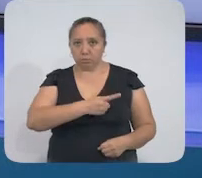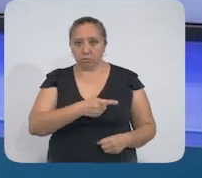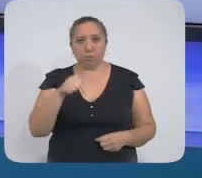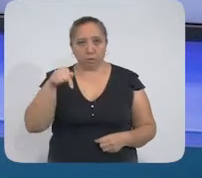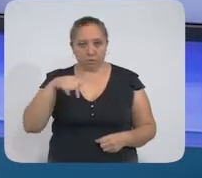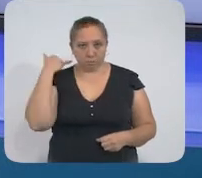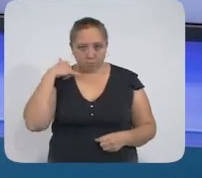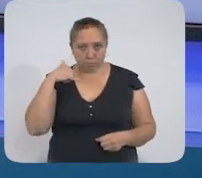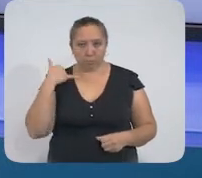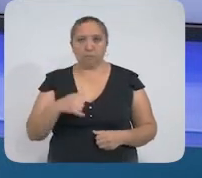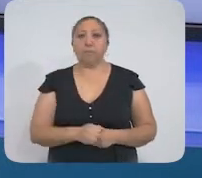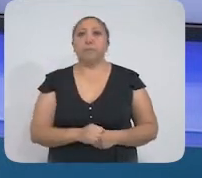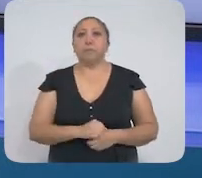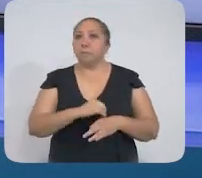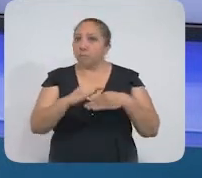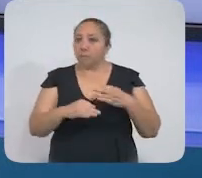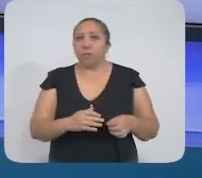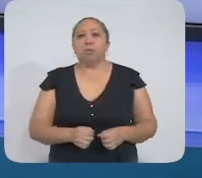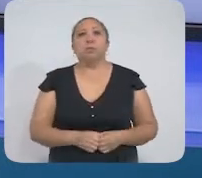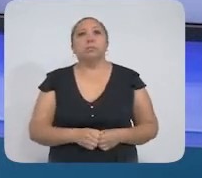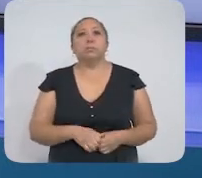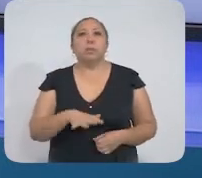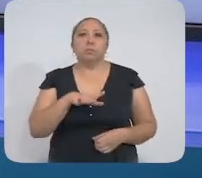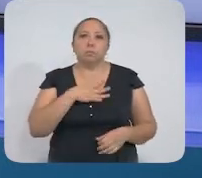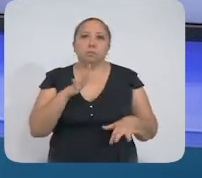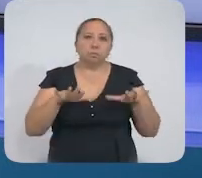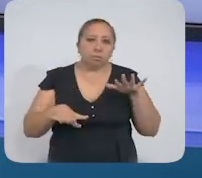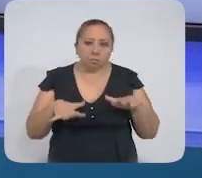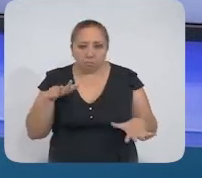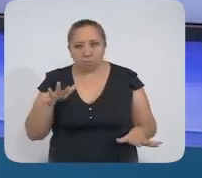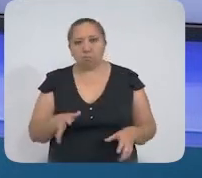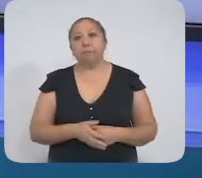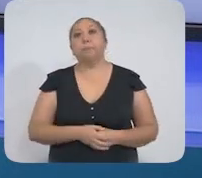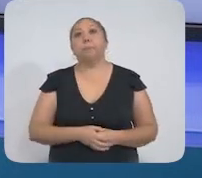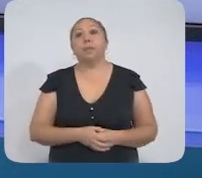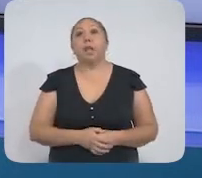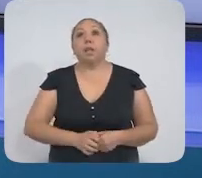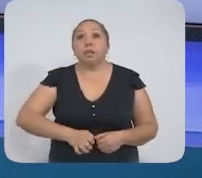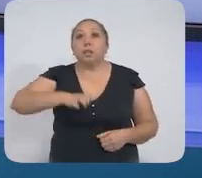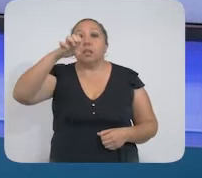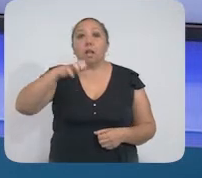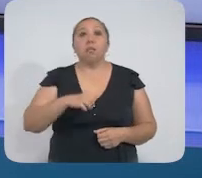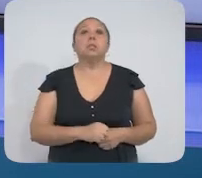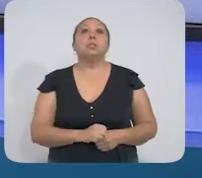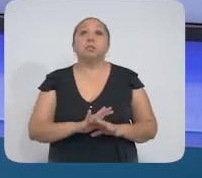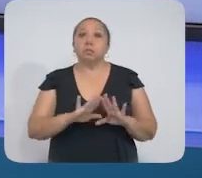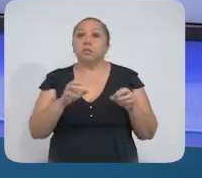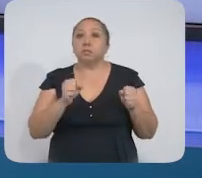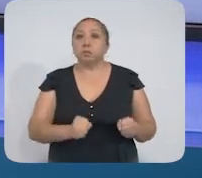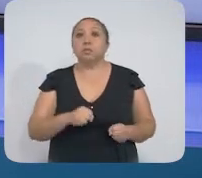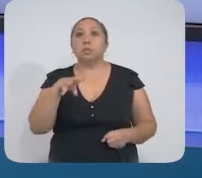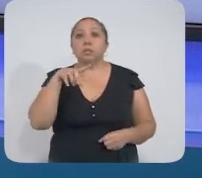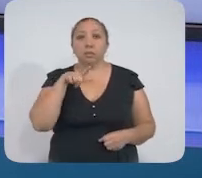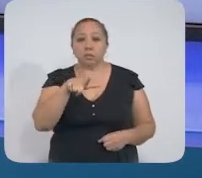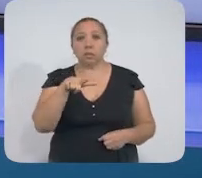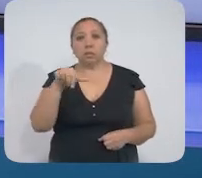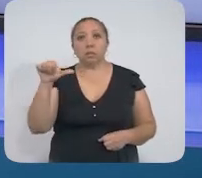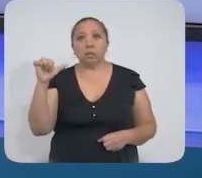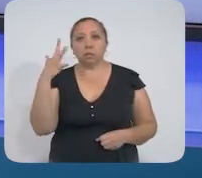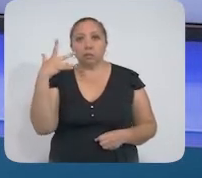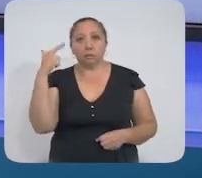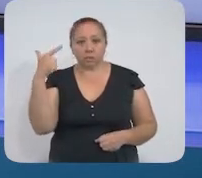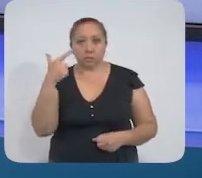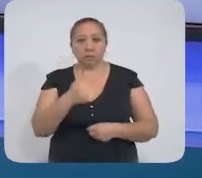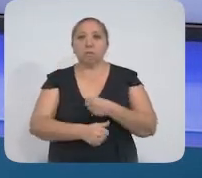chikpa mishuntul kohane. Le 19 juntululo kohano bo hetz egnakianiko kalano diotocho yete tu